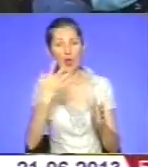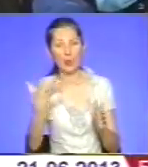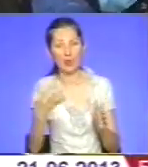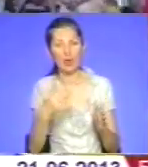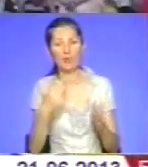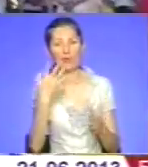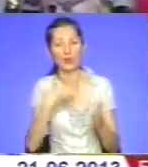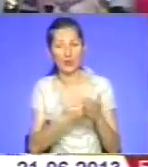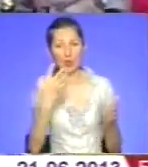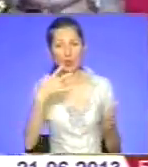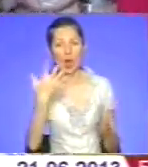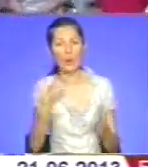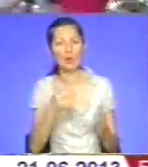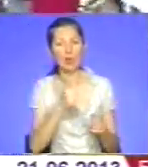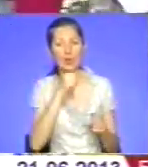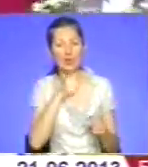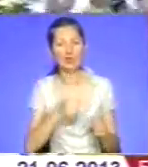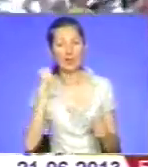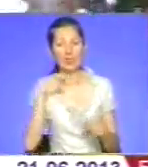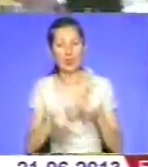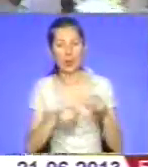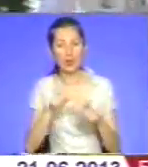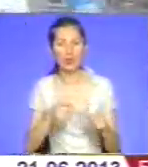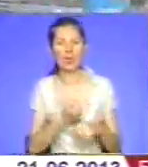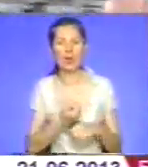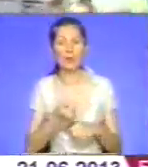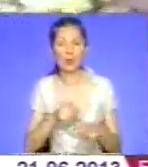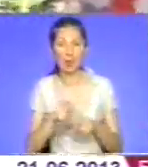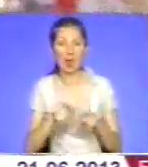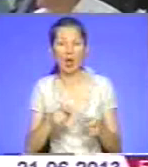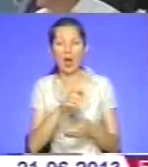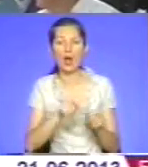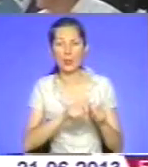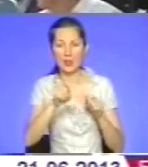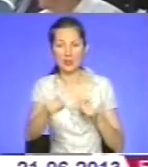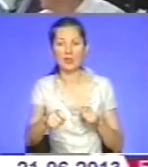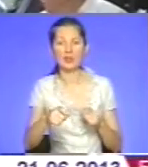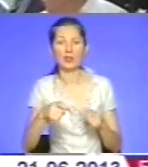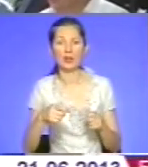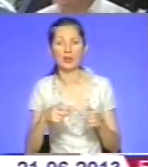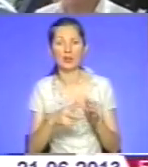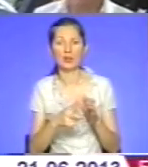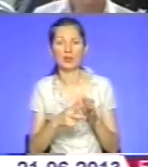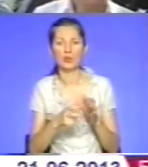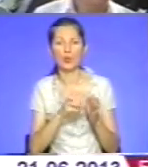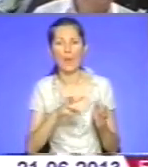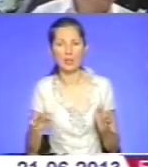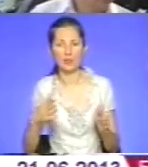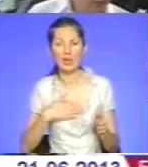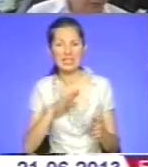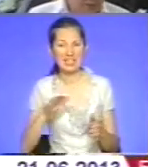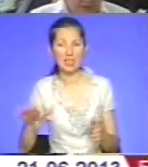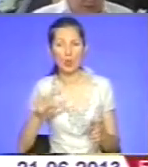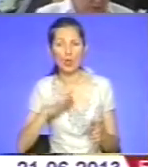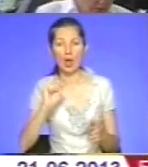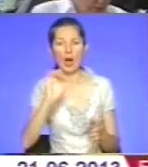від 45 і старші. Бігуни долали дистанцію 800 метрів. Зараз тільки що наші дітки були в Артеку, міжнародному